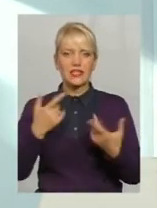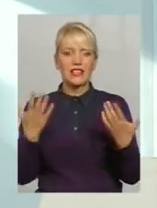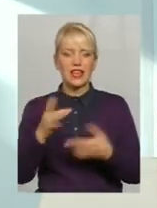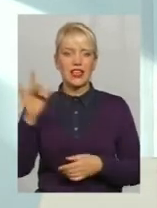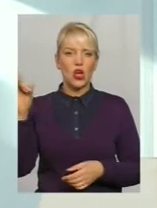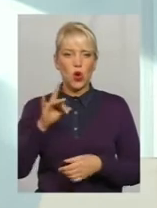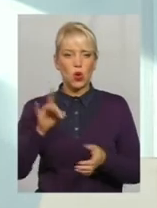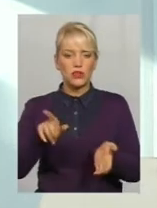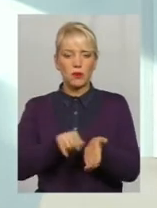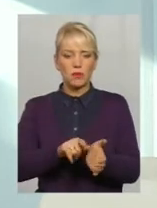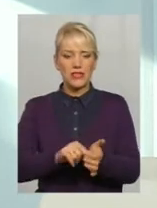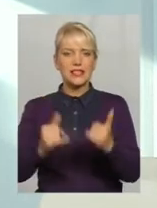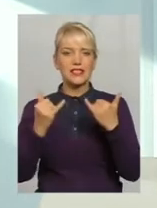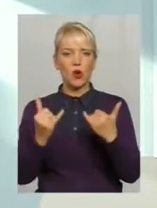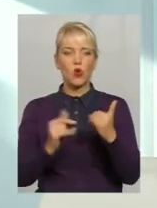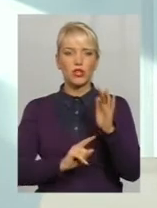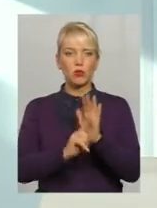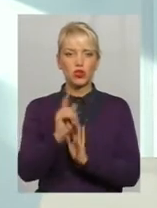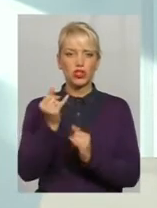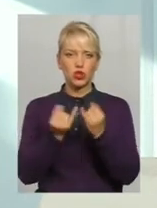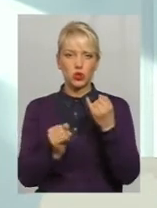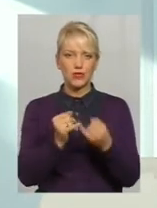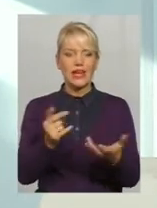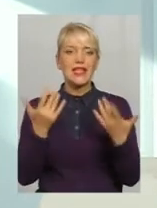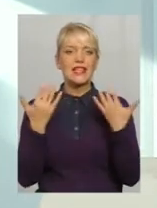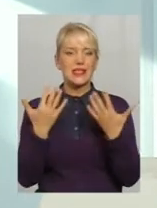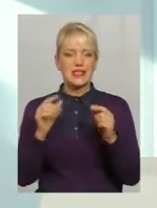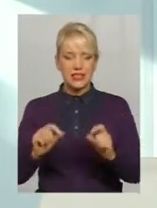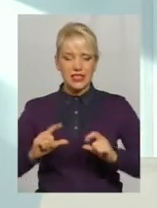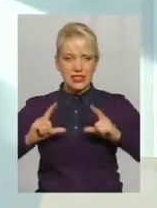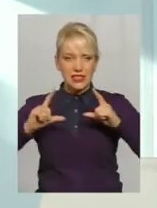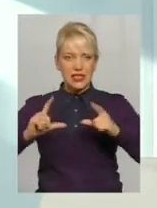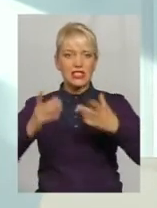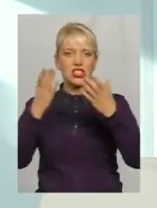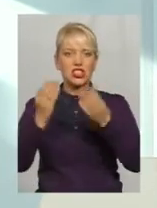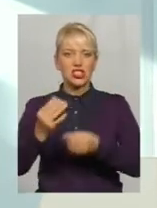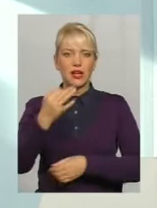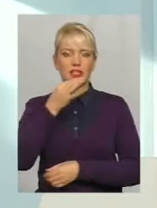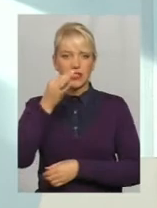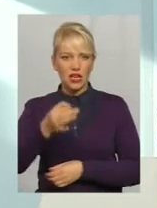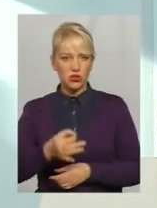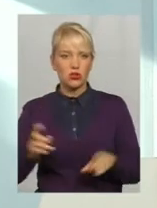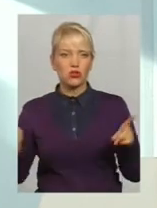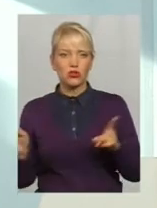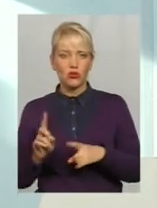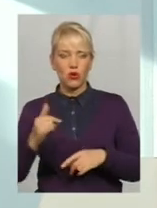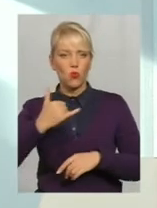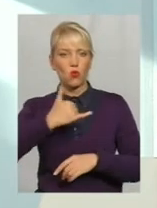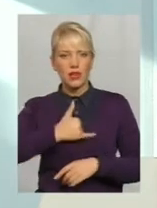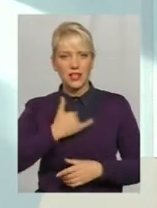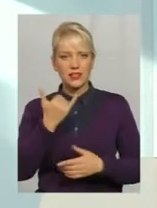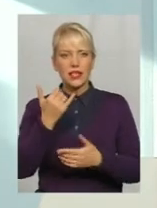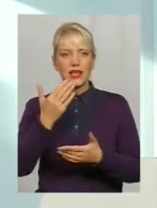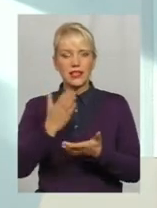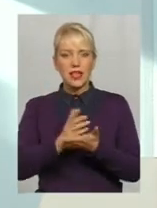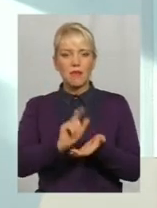пенсії сьогодні вже в пенсіонера, починаючи жовтня місяця, наскільки він зріс. І ще б хотіла сказати, що у нас